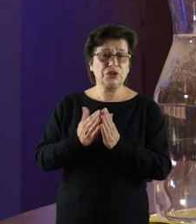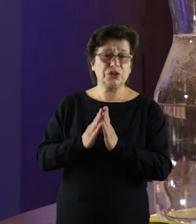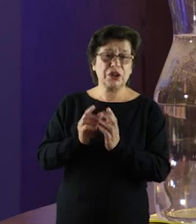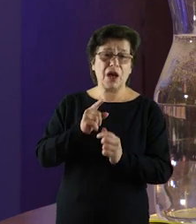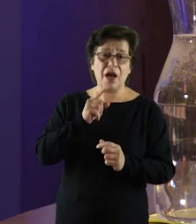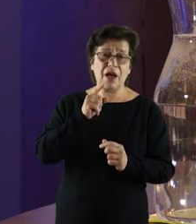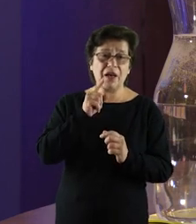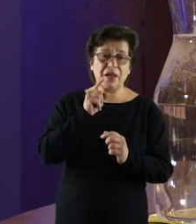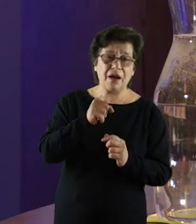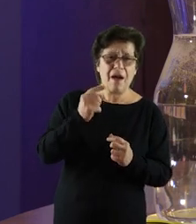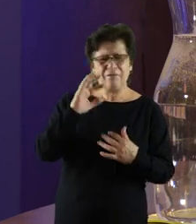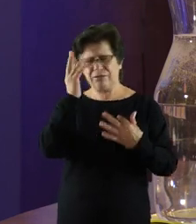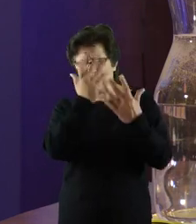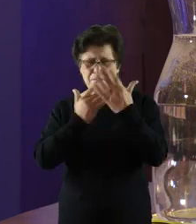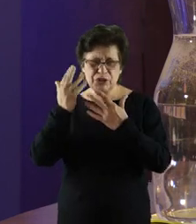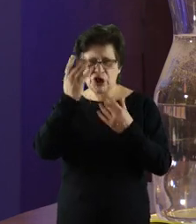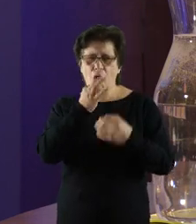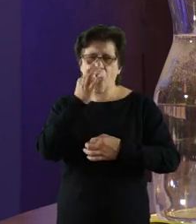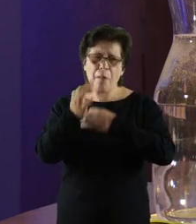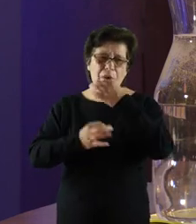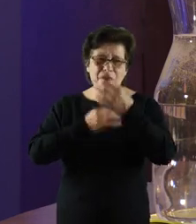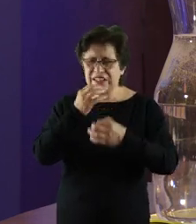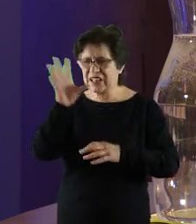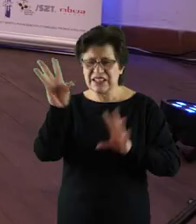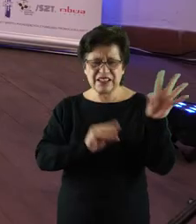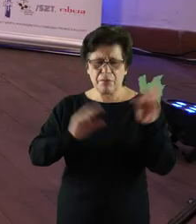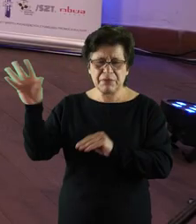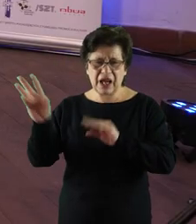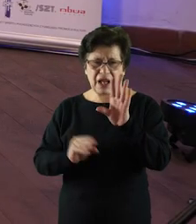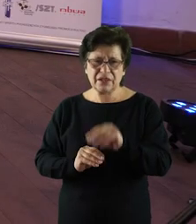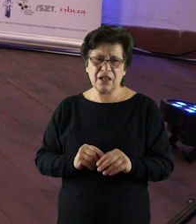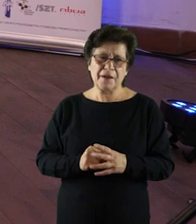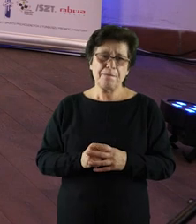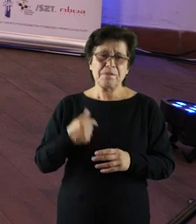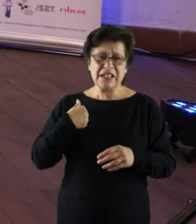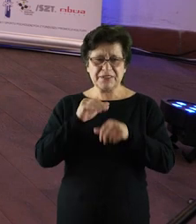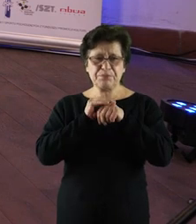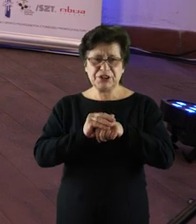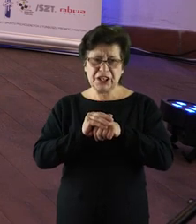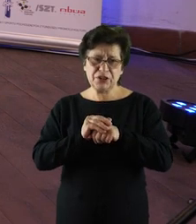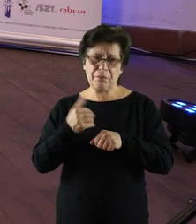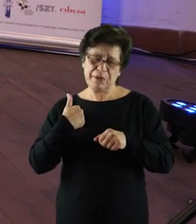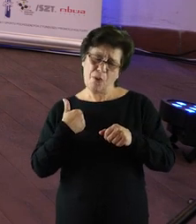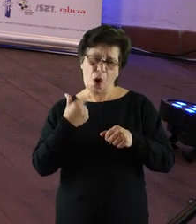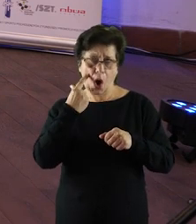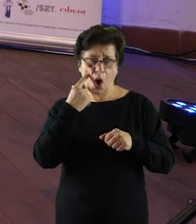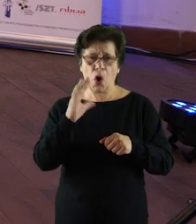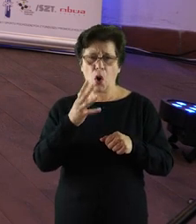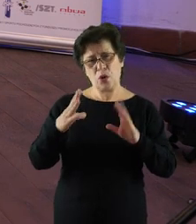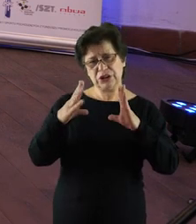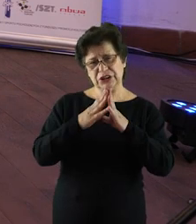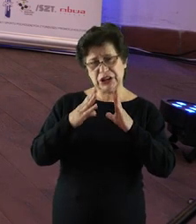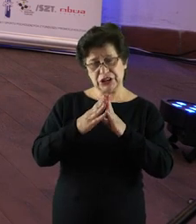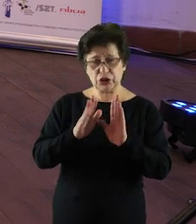science fiction, gdzie są opowiadania zebrane. Takich książek napisałam wraz z przyjaciółmi też około 10, a